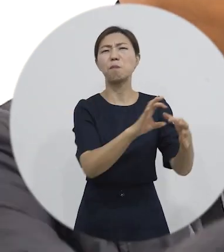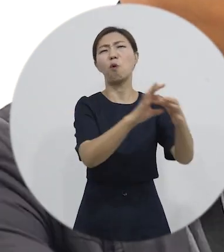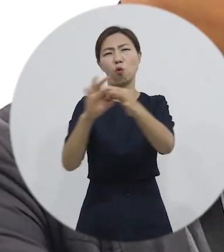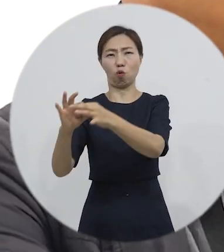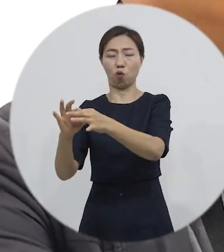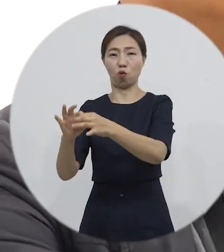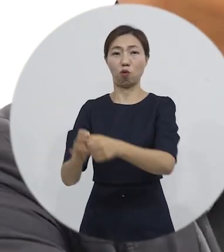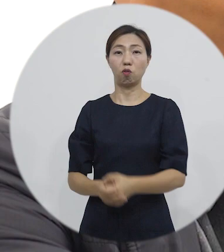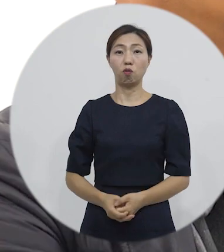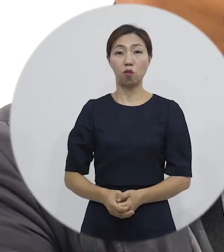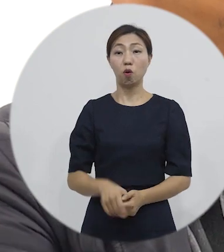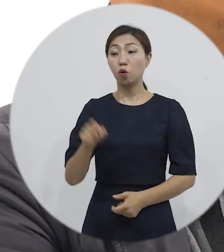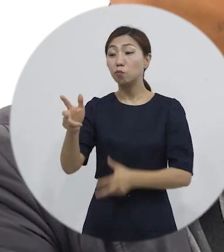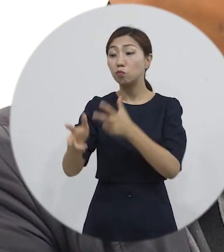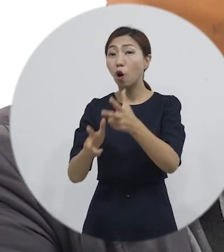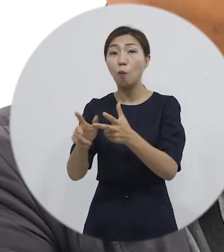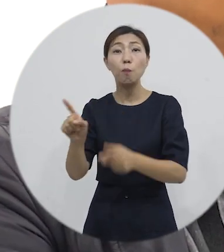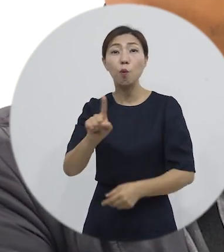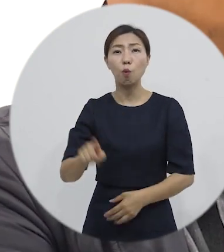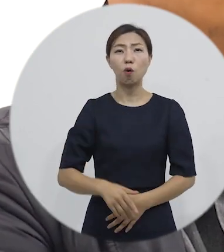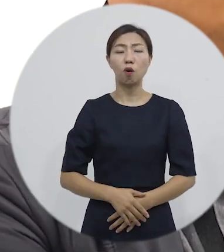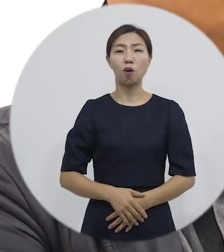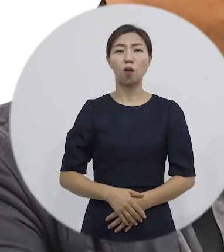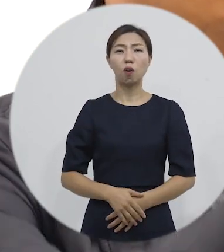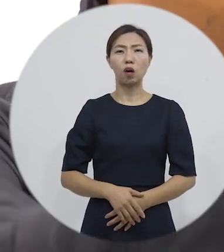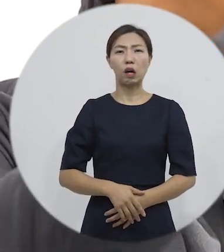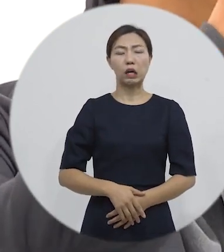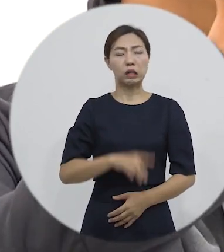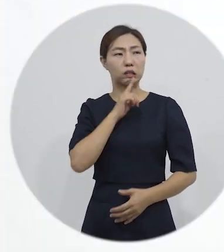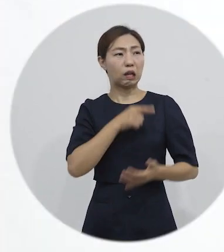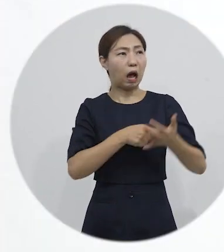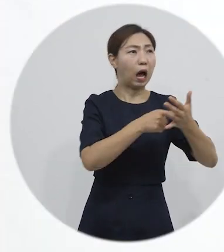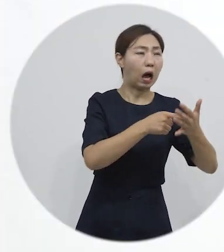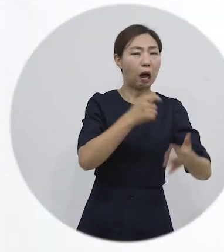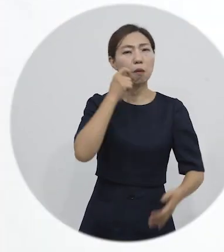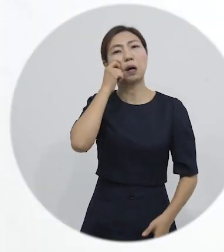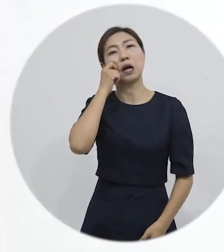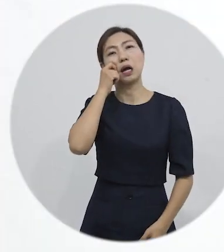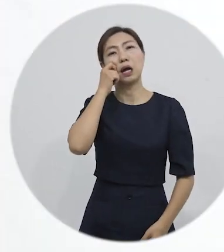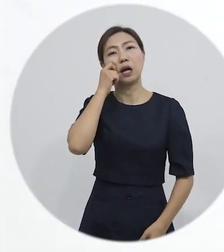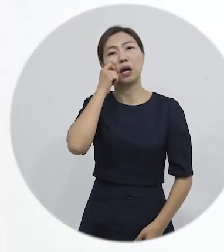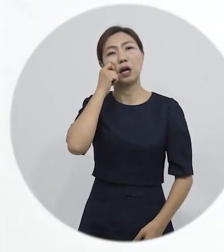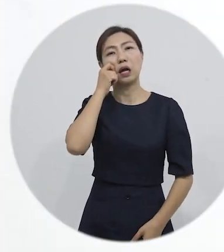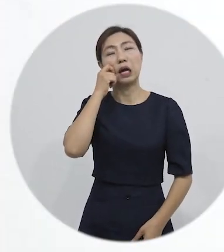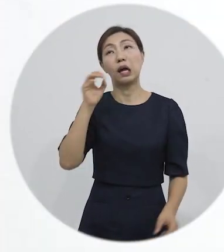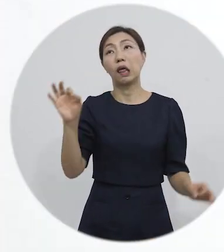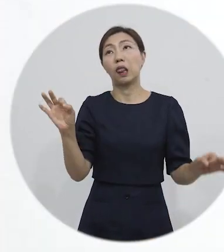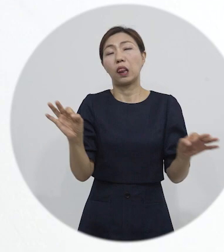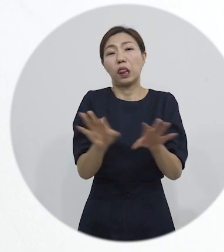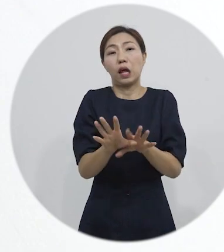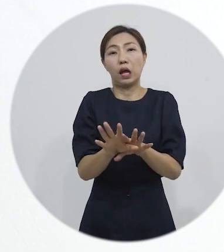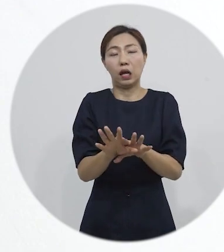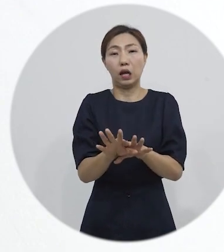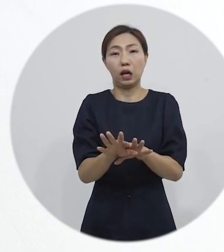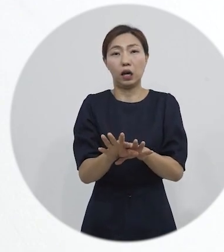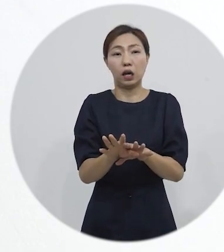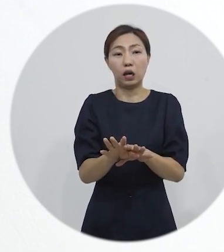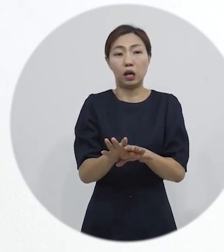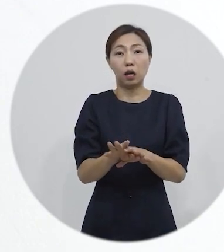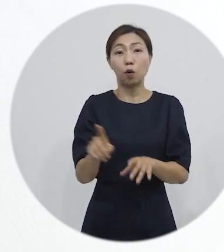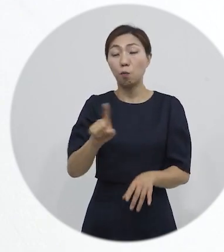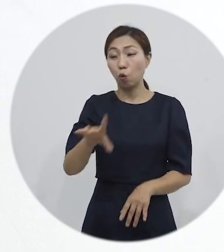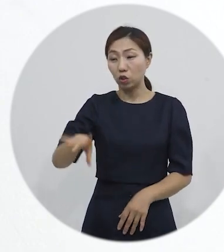있습니다. 그럼 이 사업은 어떻게 되느냐? 공중에 뜨게 됩니다. 그럼 이 공중에 뜨게 되면 어떤 일이